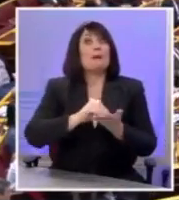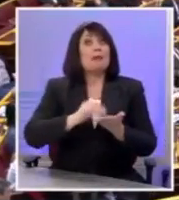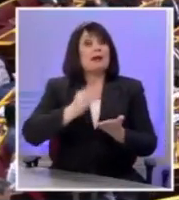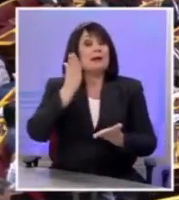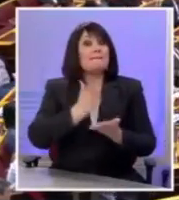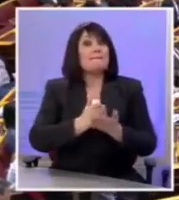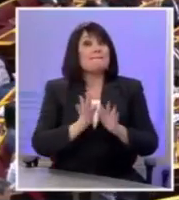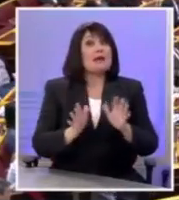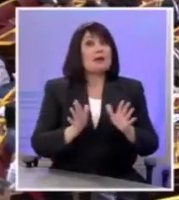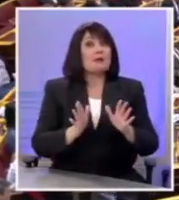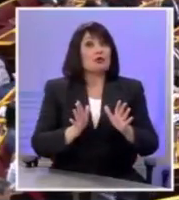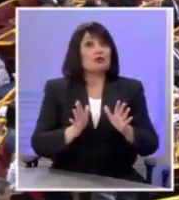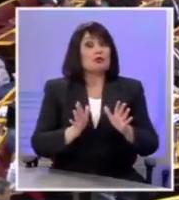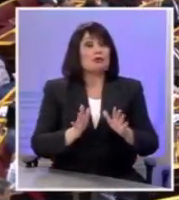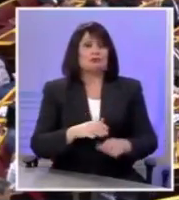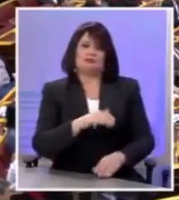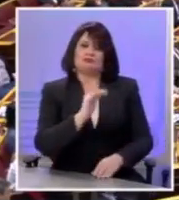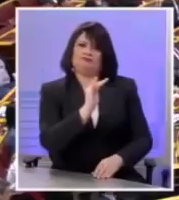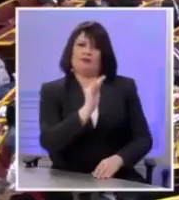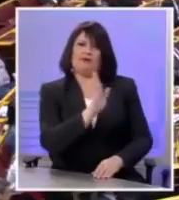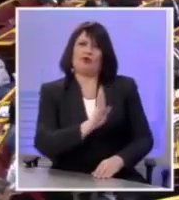κύριε Βρούτσι.